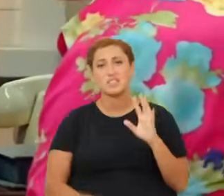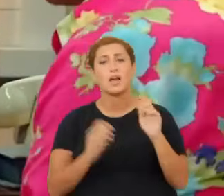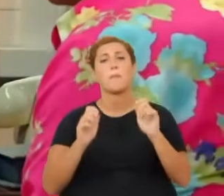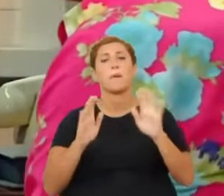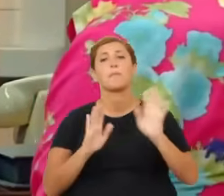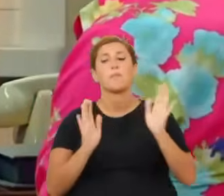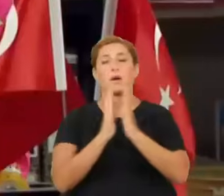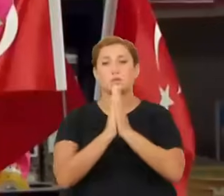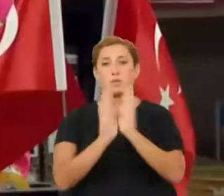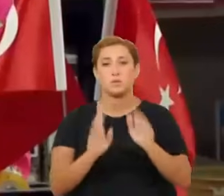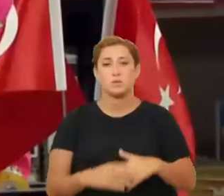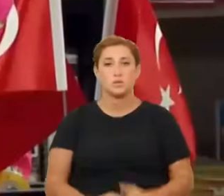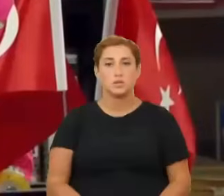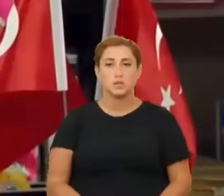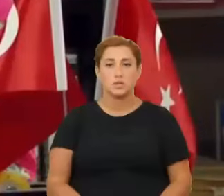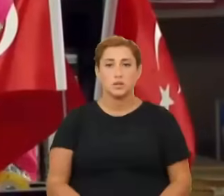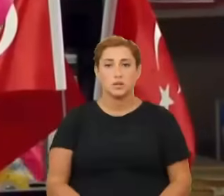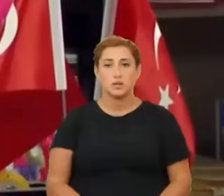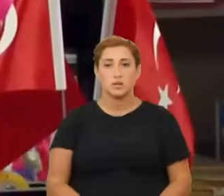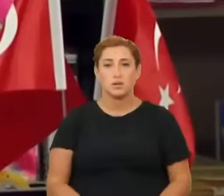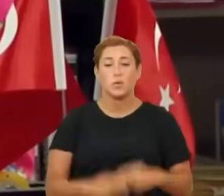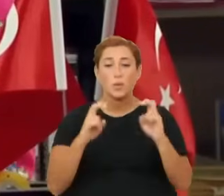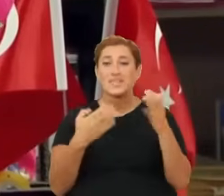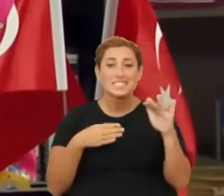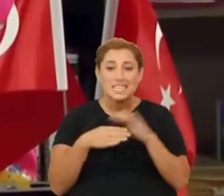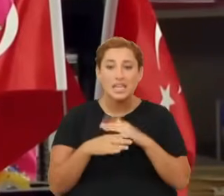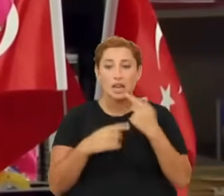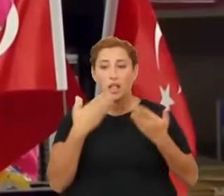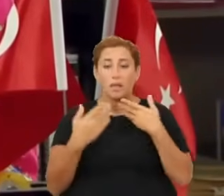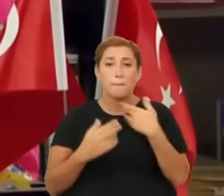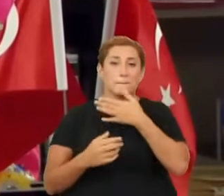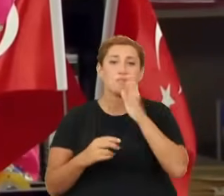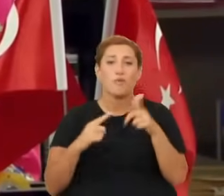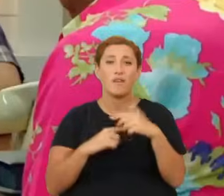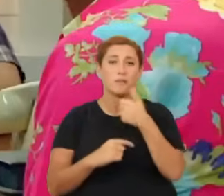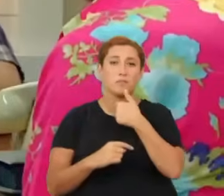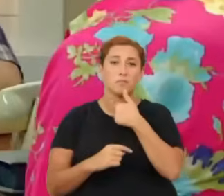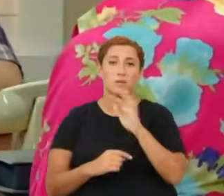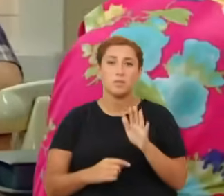pardon. Ergun'un oynattığı kalemliği falan düzeltti. Konuya da nasıl gireceğimi bilemiyorum Fehmi baba.